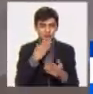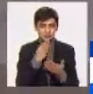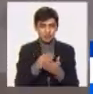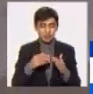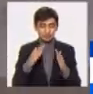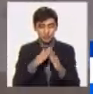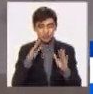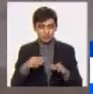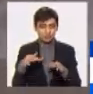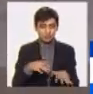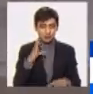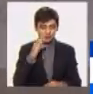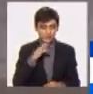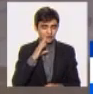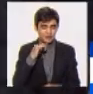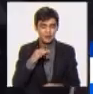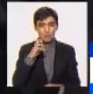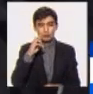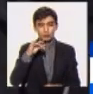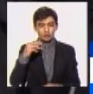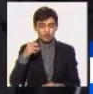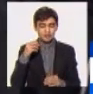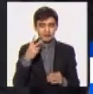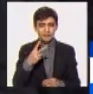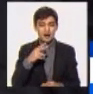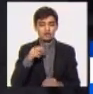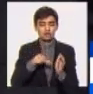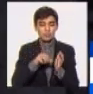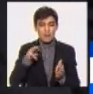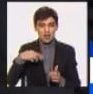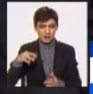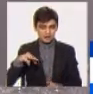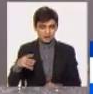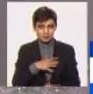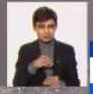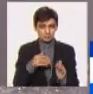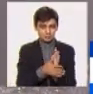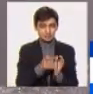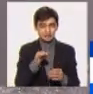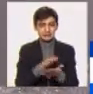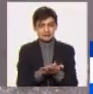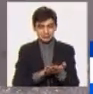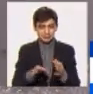обеспечение функционирования городских дорог бюджет выделил 2,6 миллиарда тенге. В эту сумму в том числе входит и уборка снега.